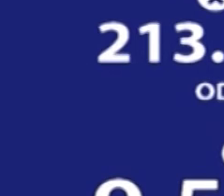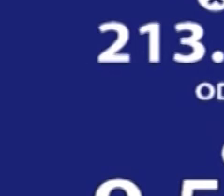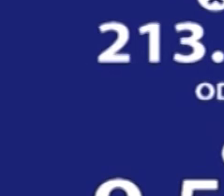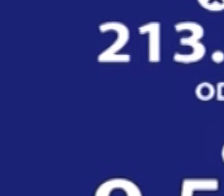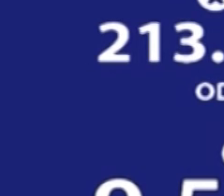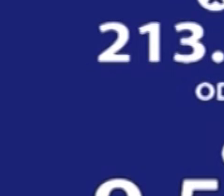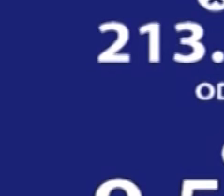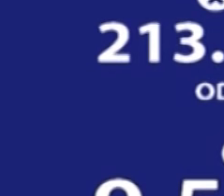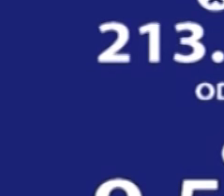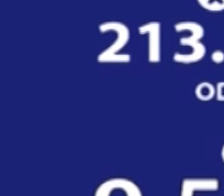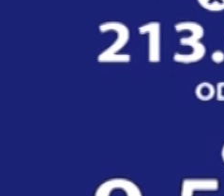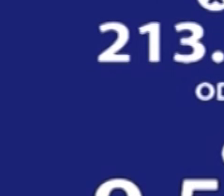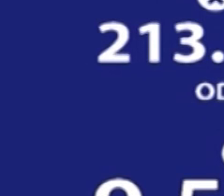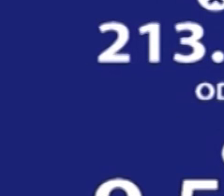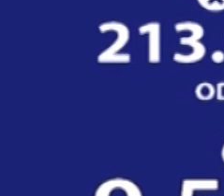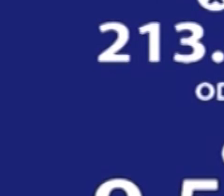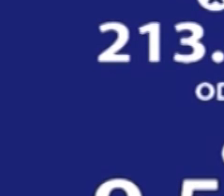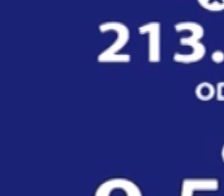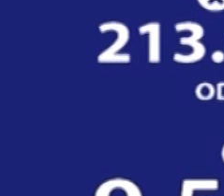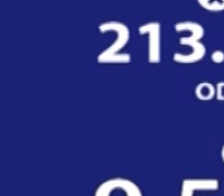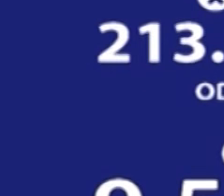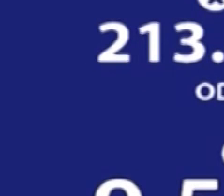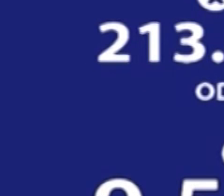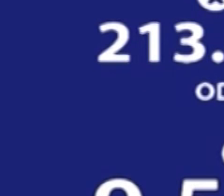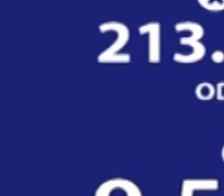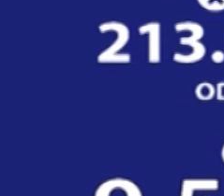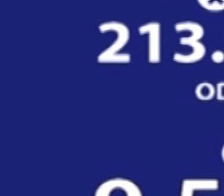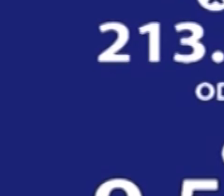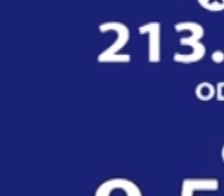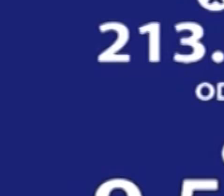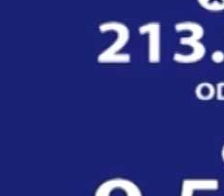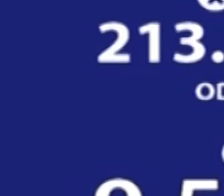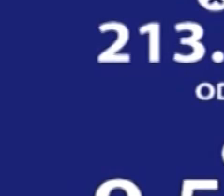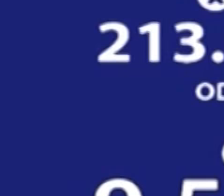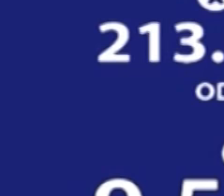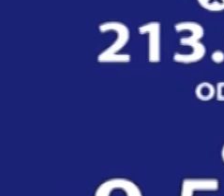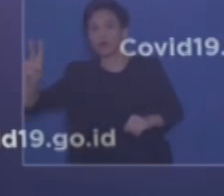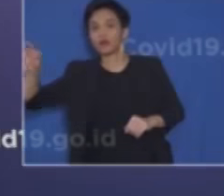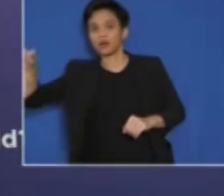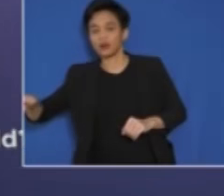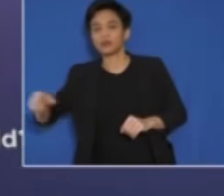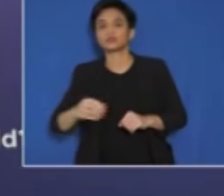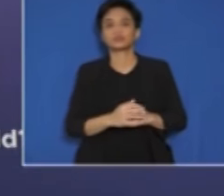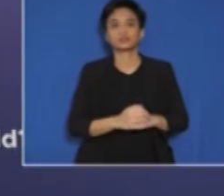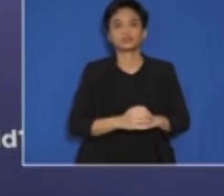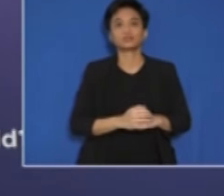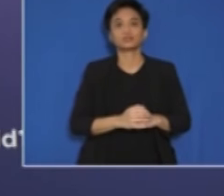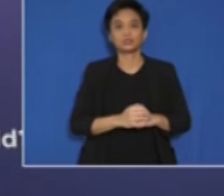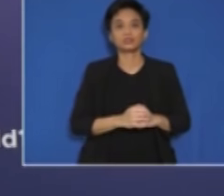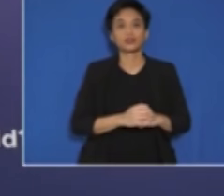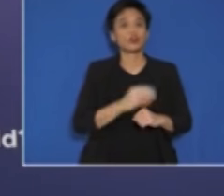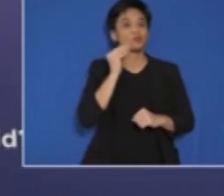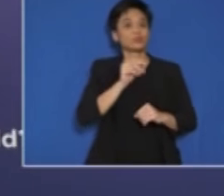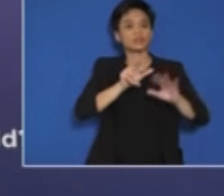kemudian rentang usia 60-79 tahun sebanyak 302 orang dan rentang usia di atas